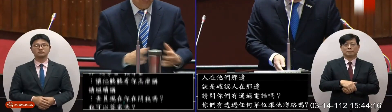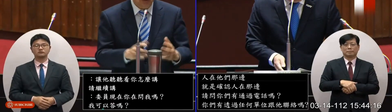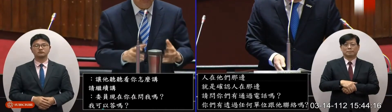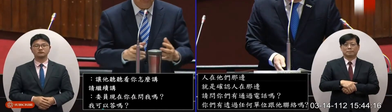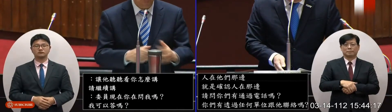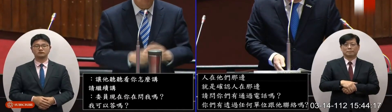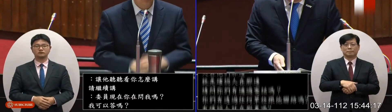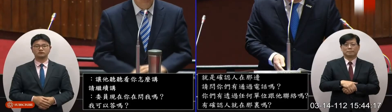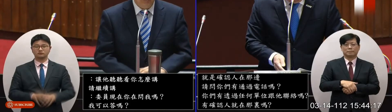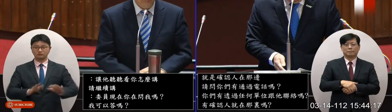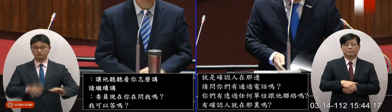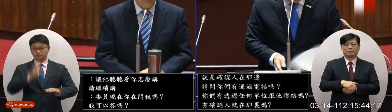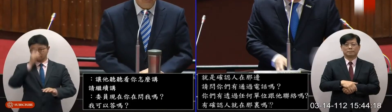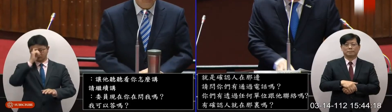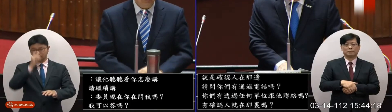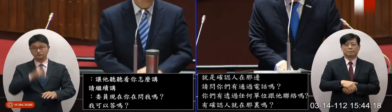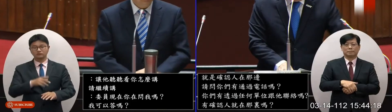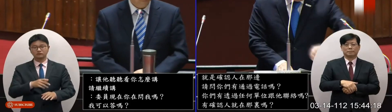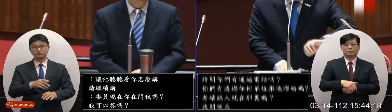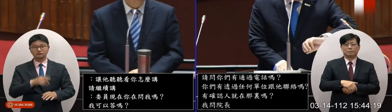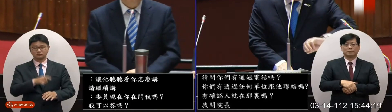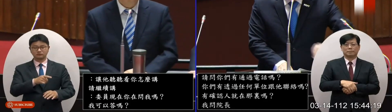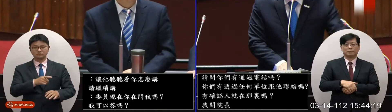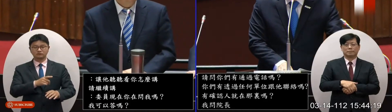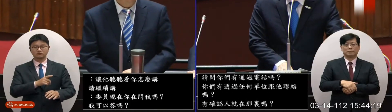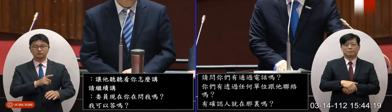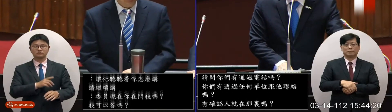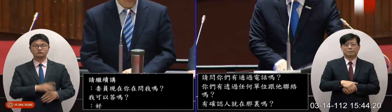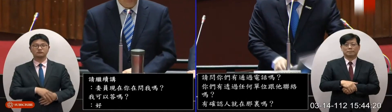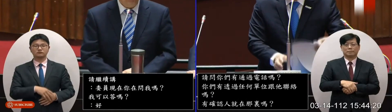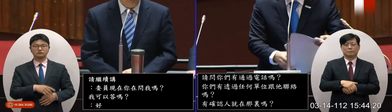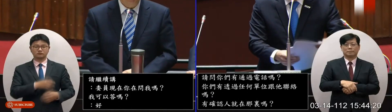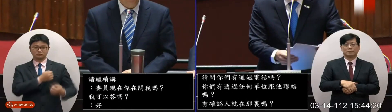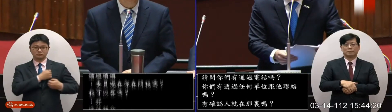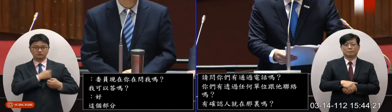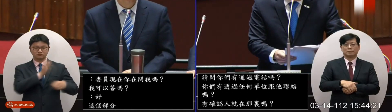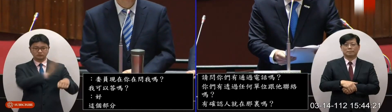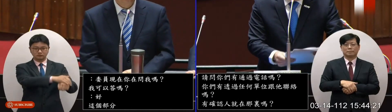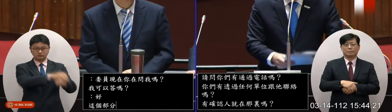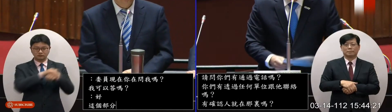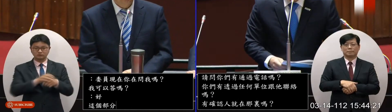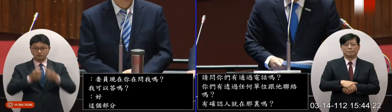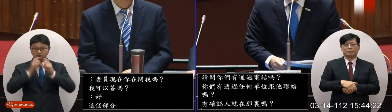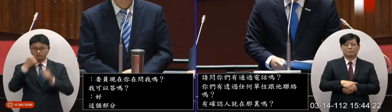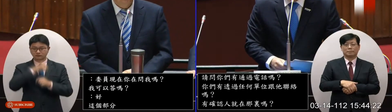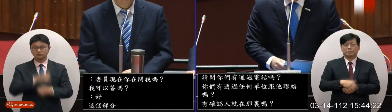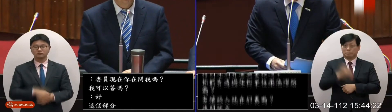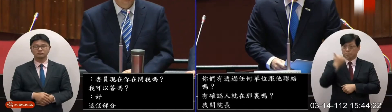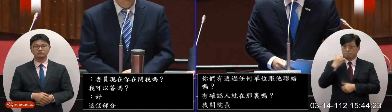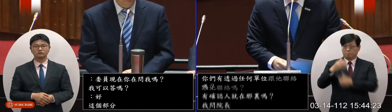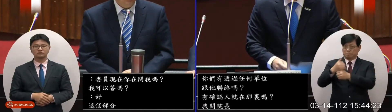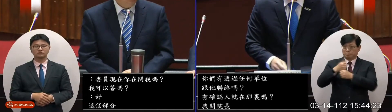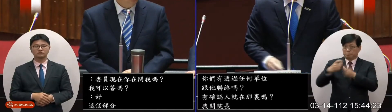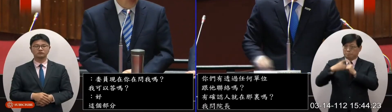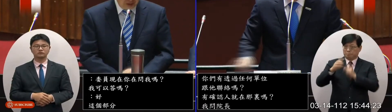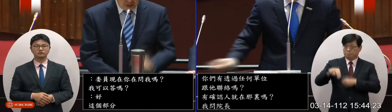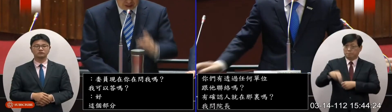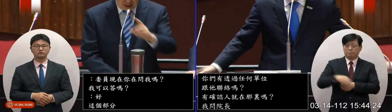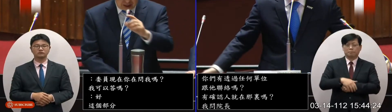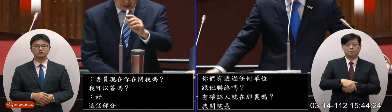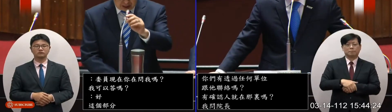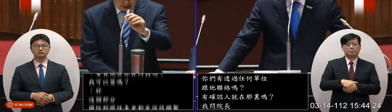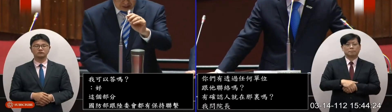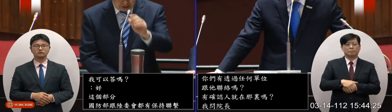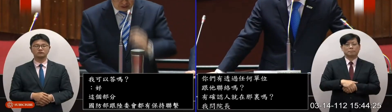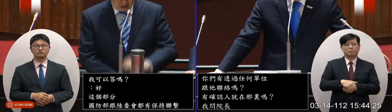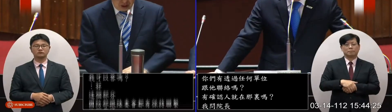他们希望呢能够接这一位这个士兵回来， 能接回来吗？ 好，我们